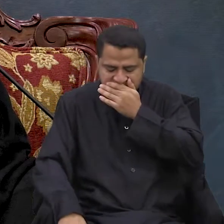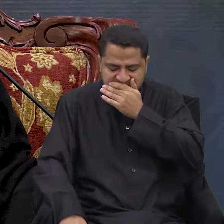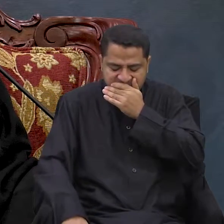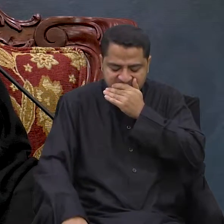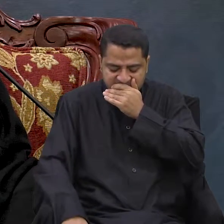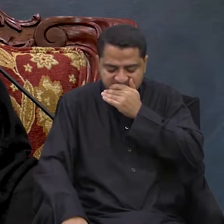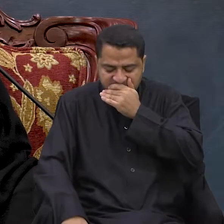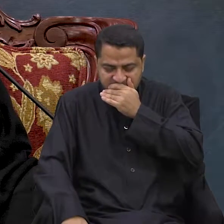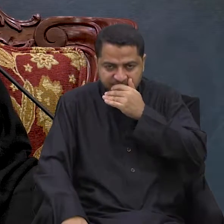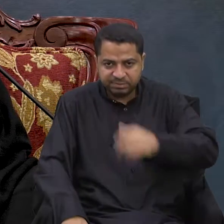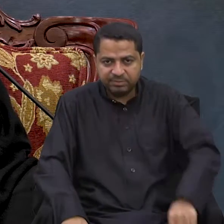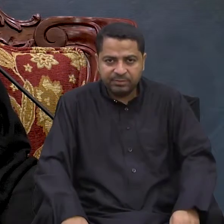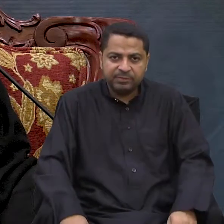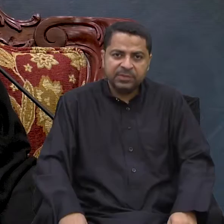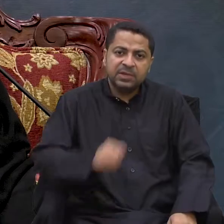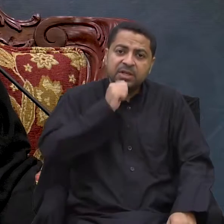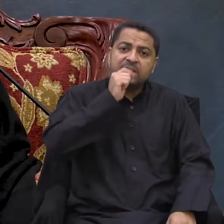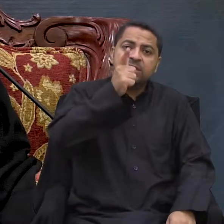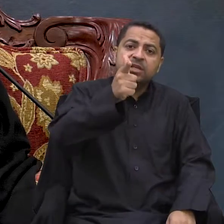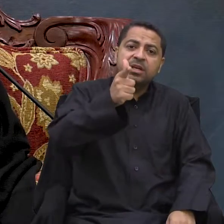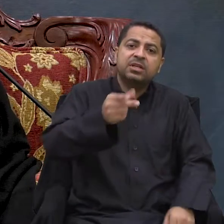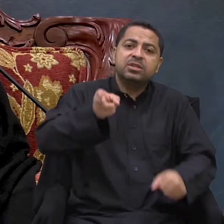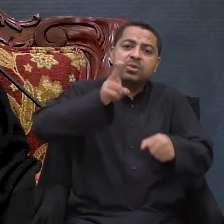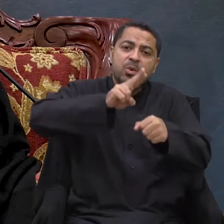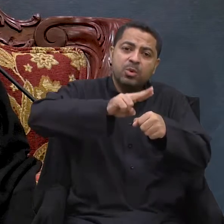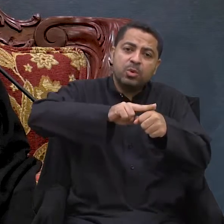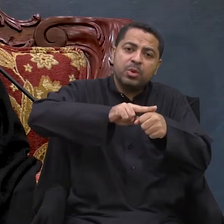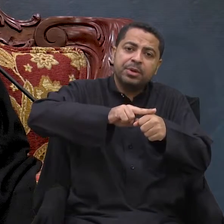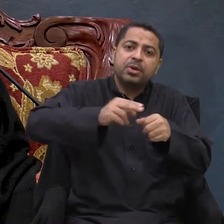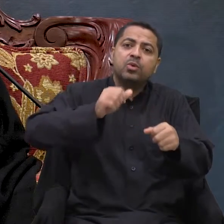وحسين. عندما نكرر هذه الندبة